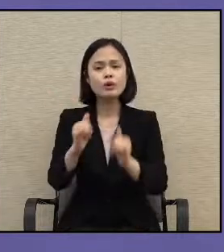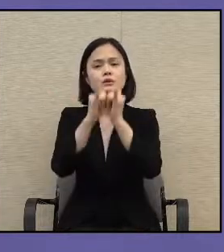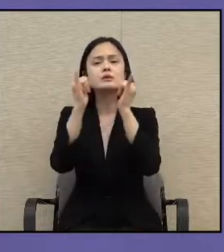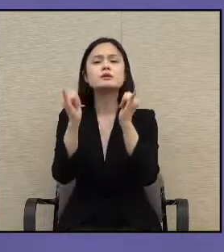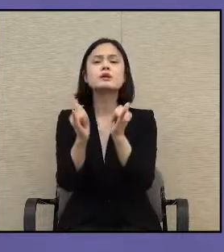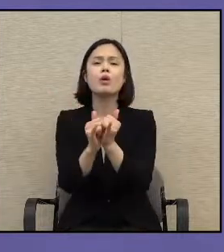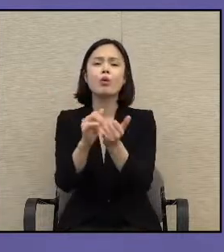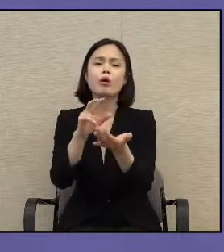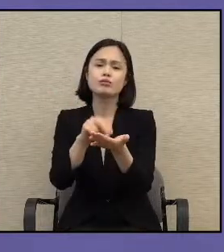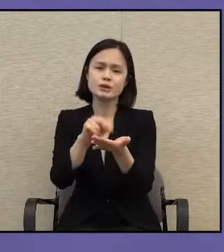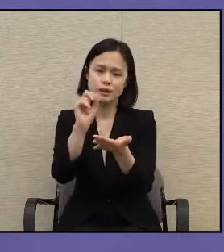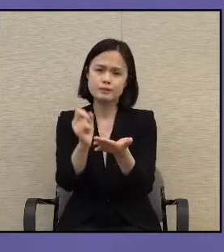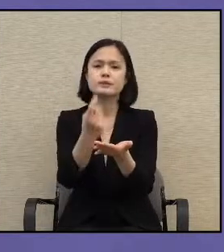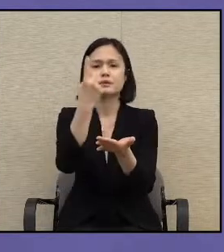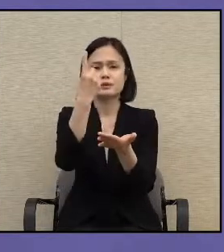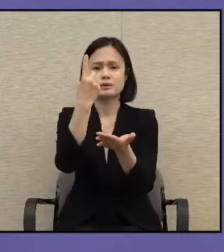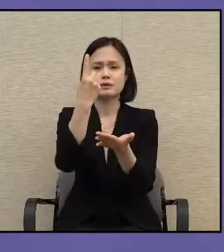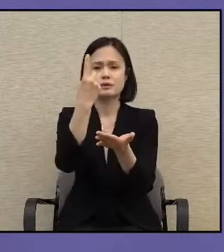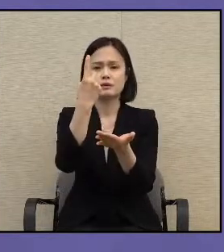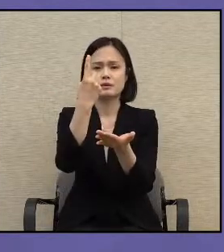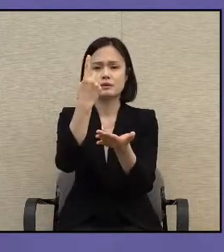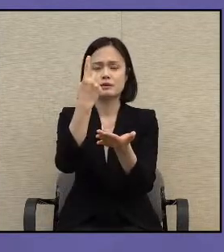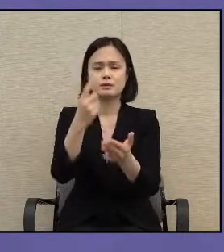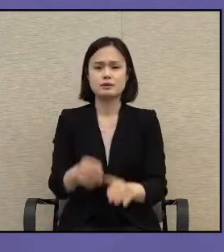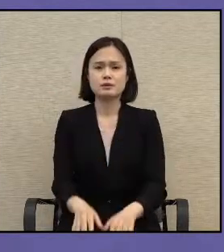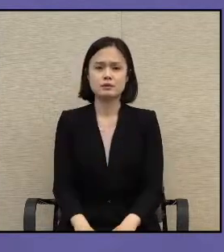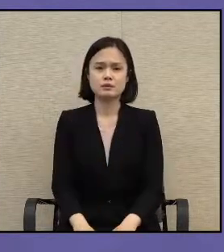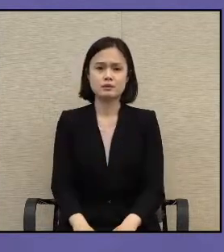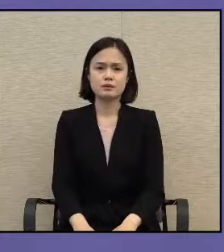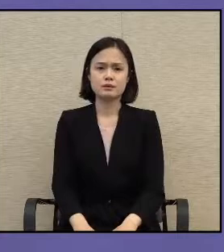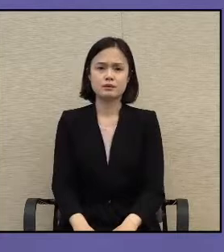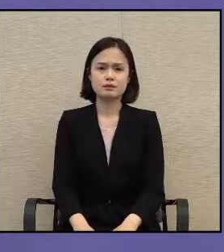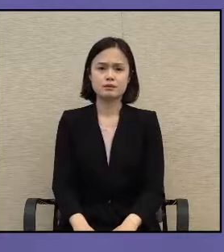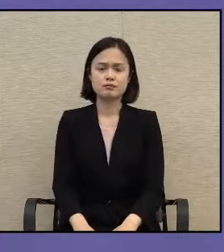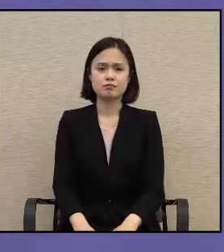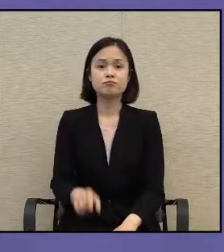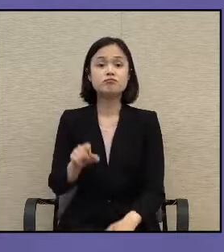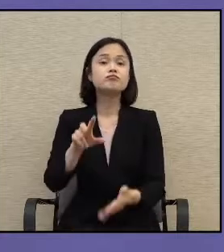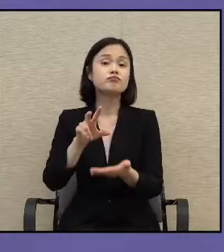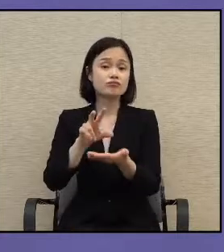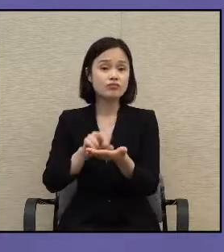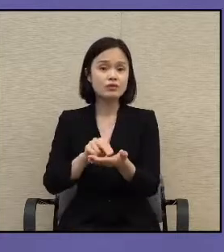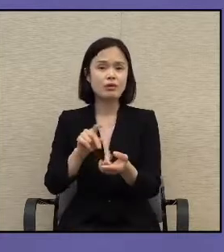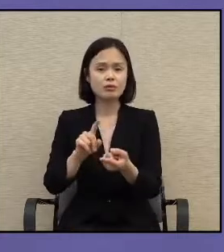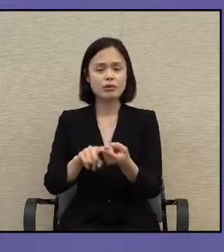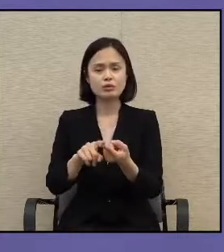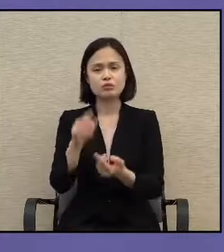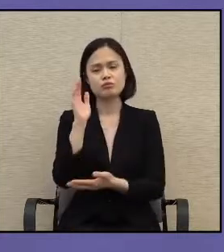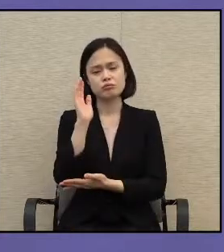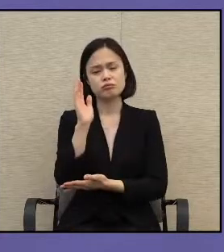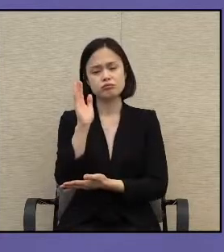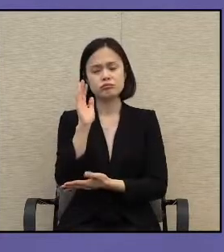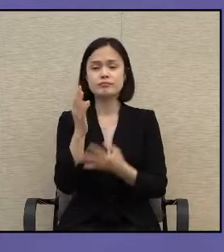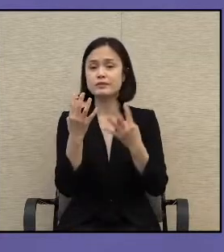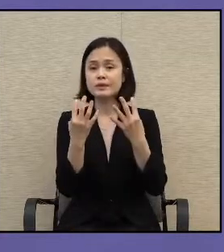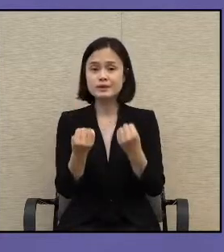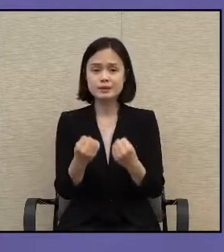경우들에서 더 건강 불평등이 크다는 것들이 계속해서 잘 이렇게 이야기가 되고 있습니다.